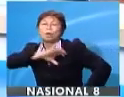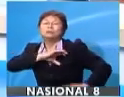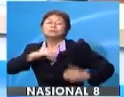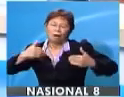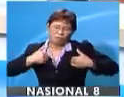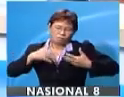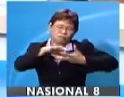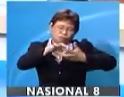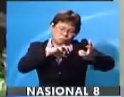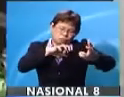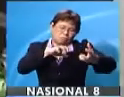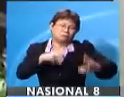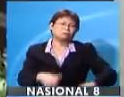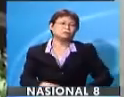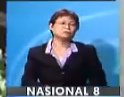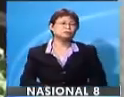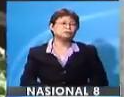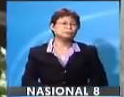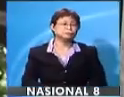rosak.